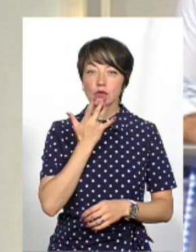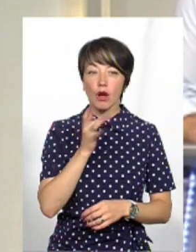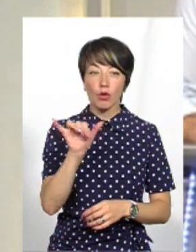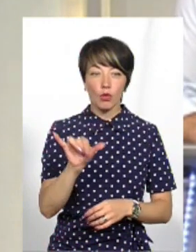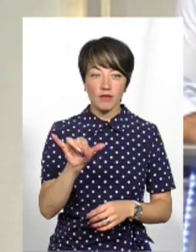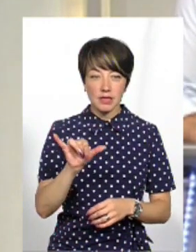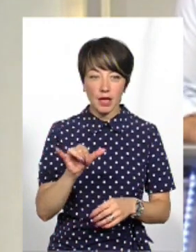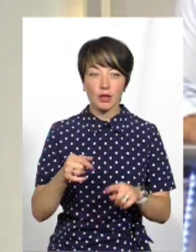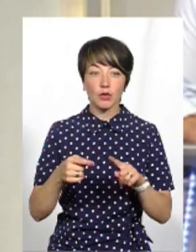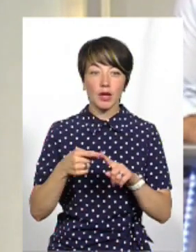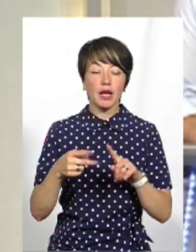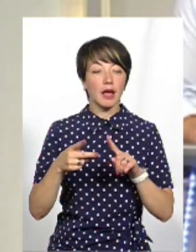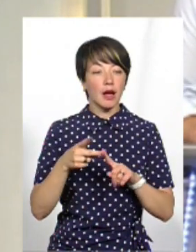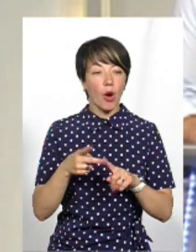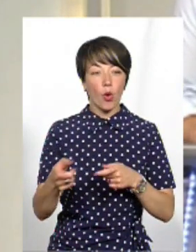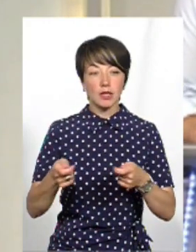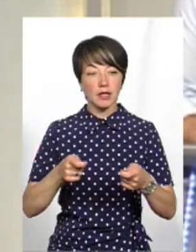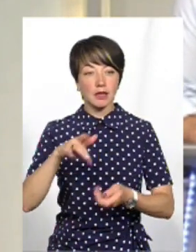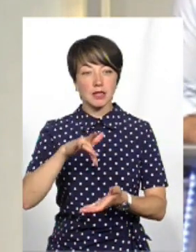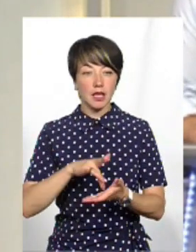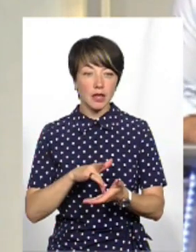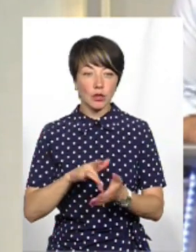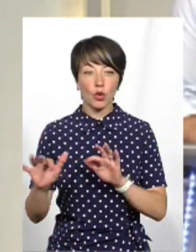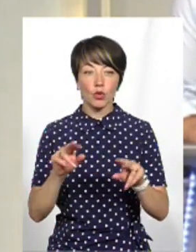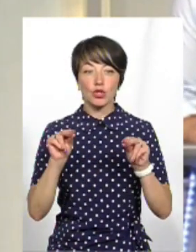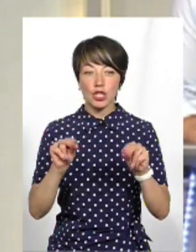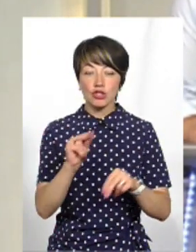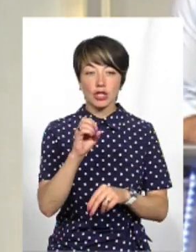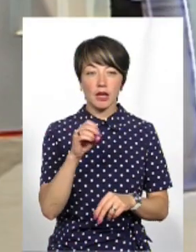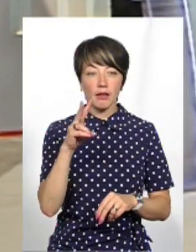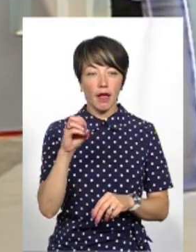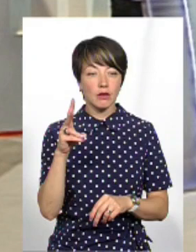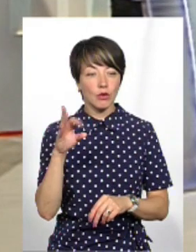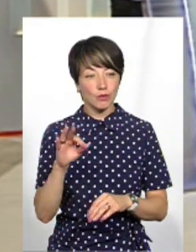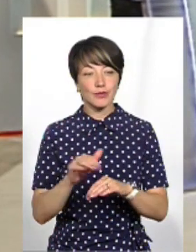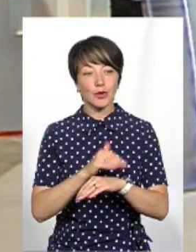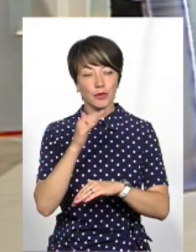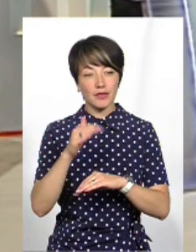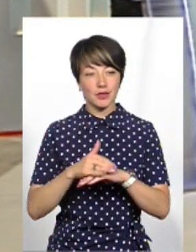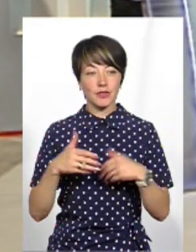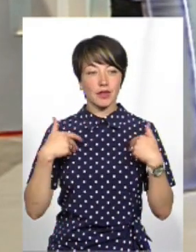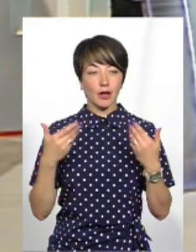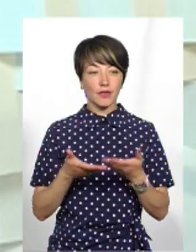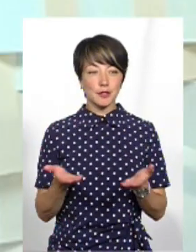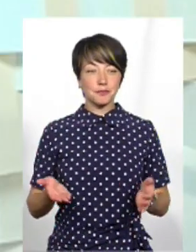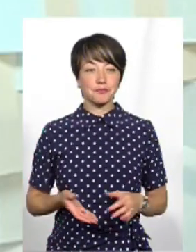університету Ольга Заславська і координатор Центру UA і руху «Чесно» Олег Черненко. Здравствуйте.